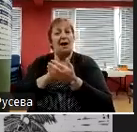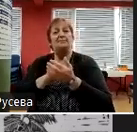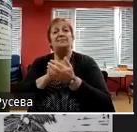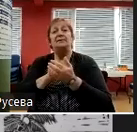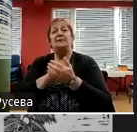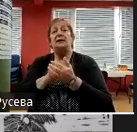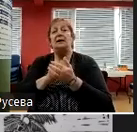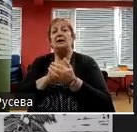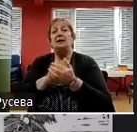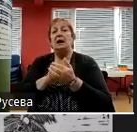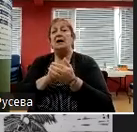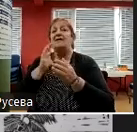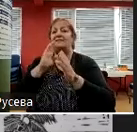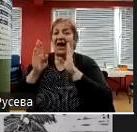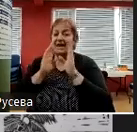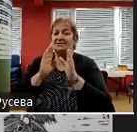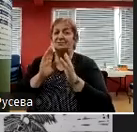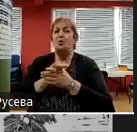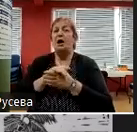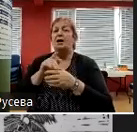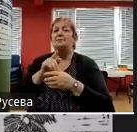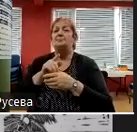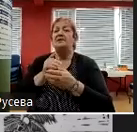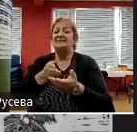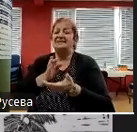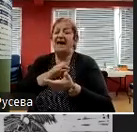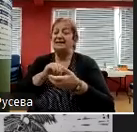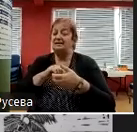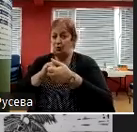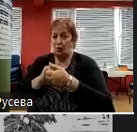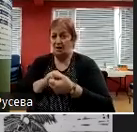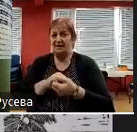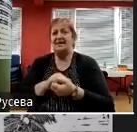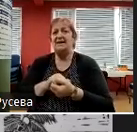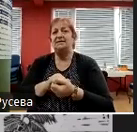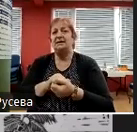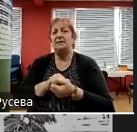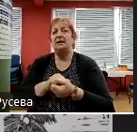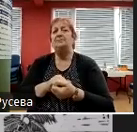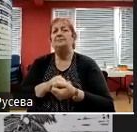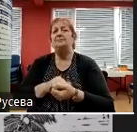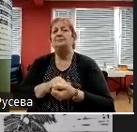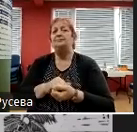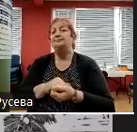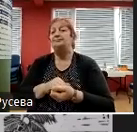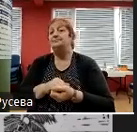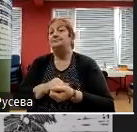сайта или в Фейсбук страница на организацията, защото си поддържа